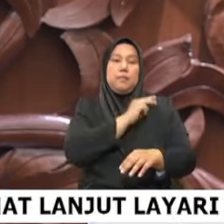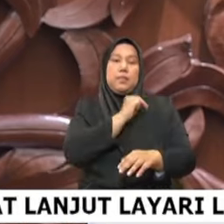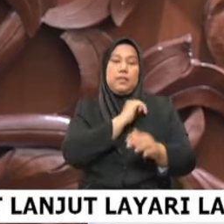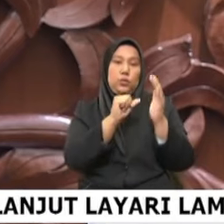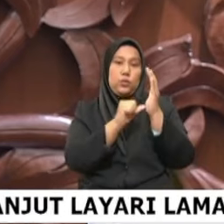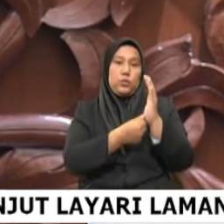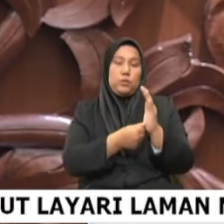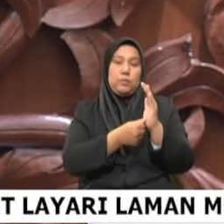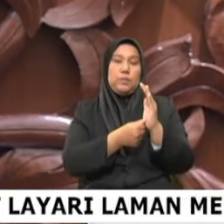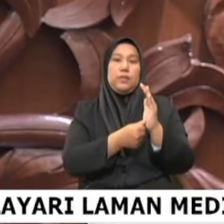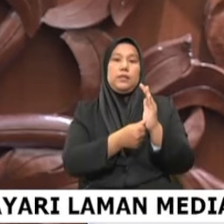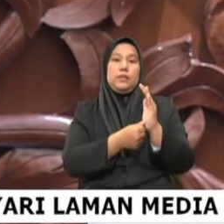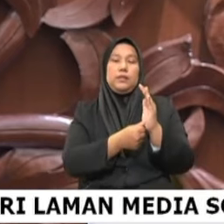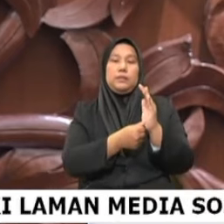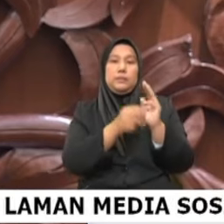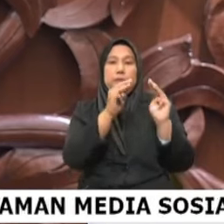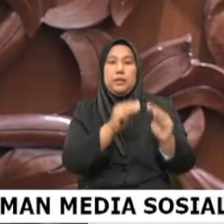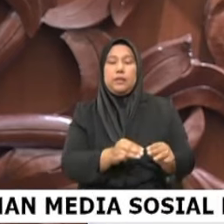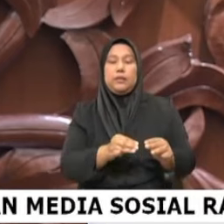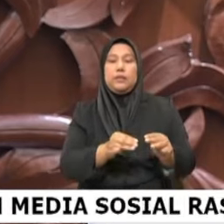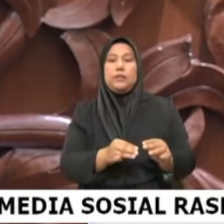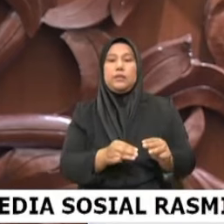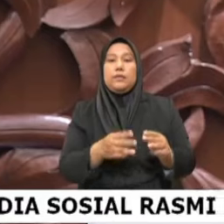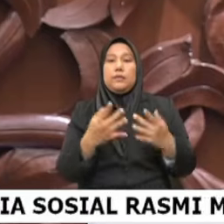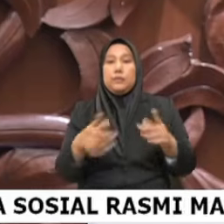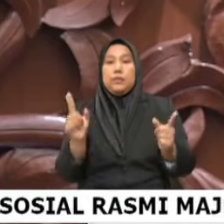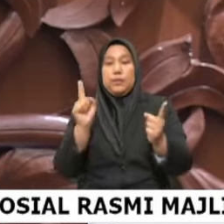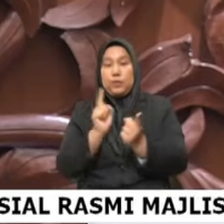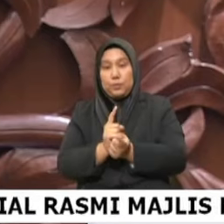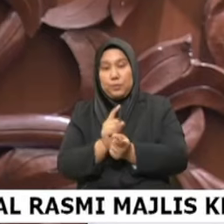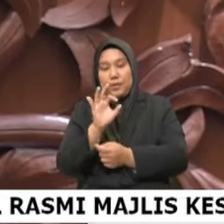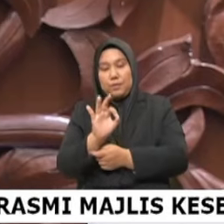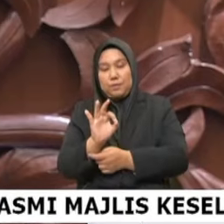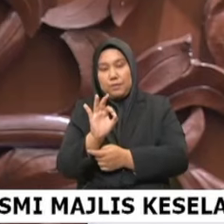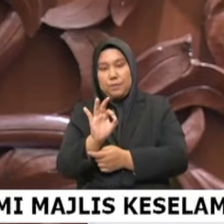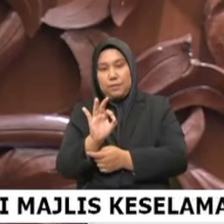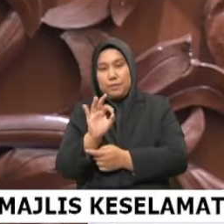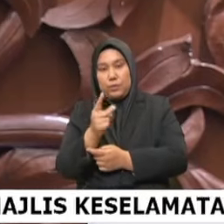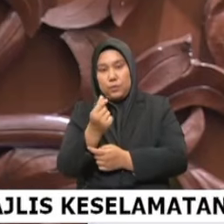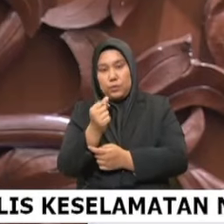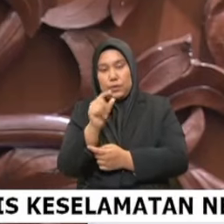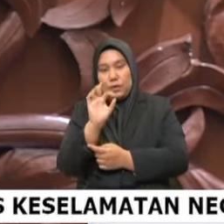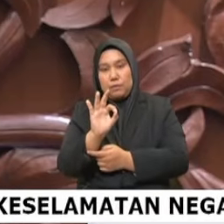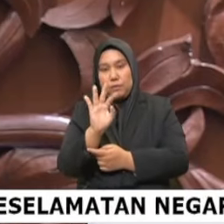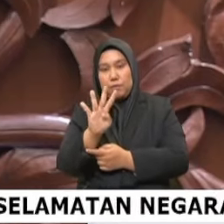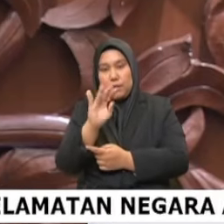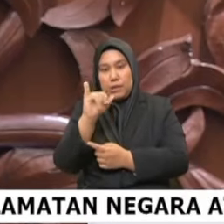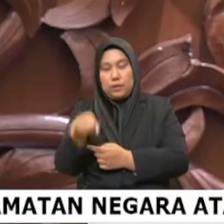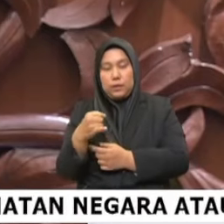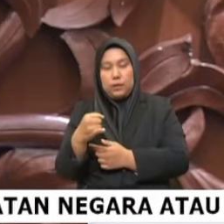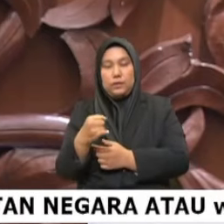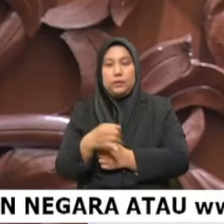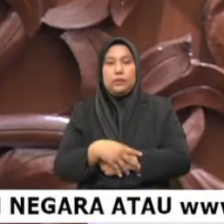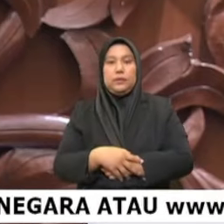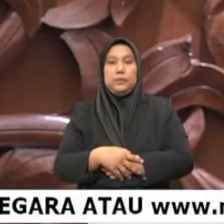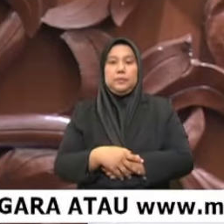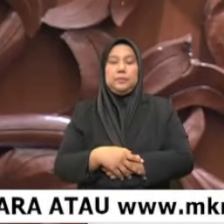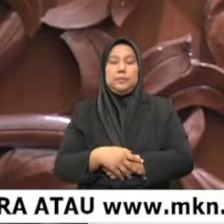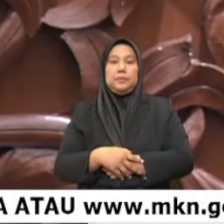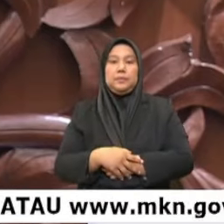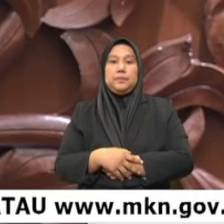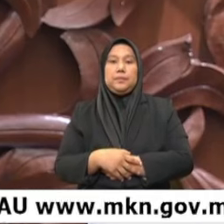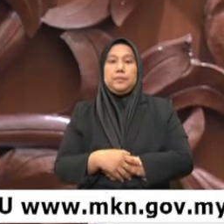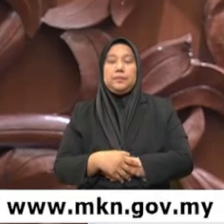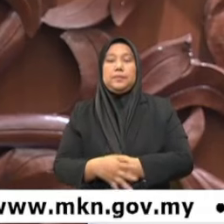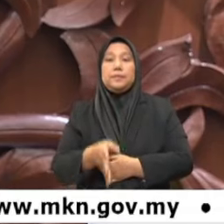mana dijumpai wang 94 juta. Itu statement pertama. Statement kedua pada muka surat